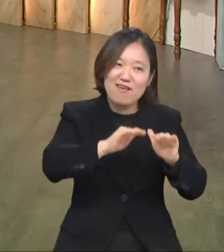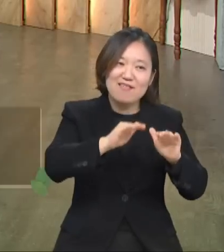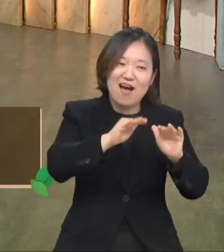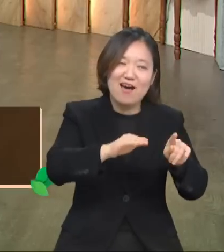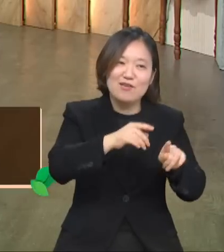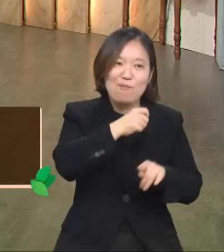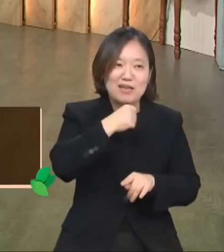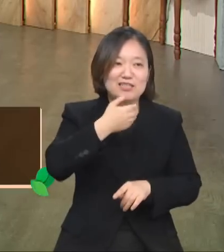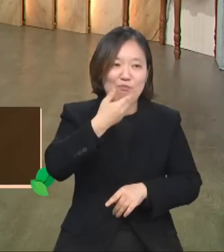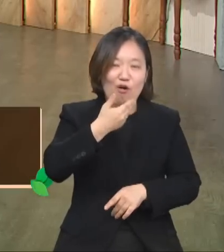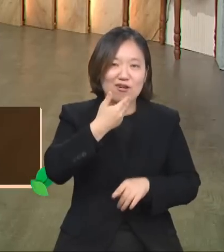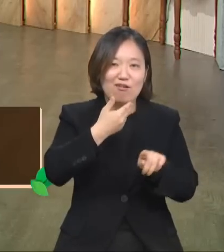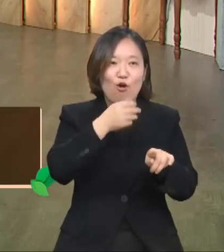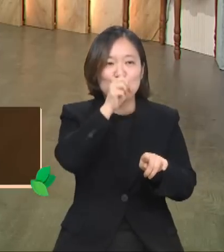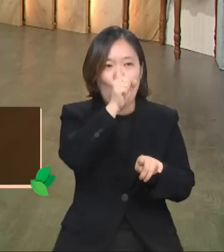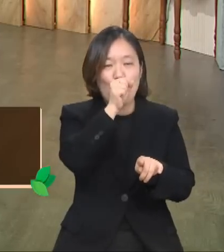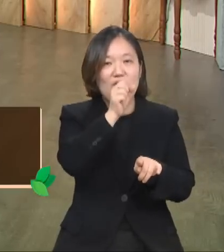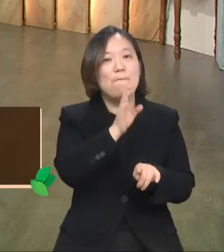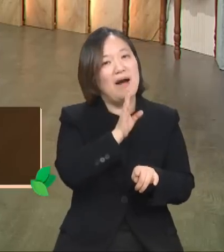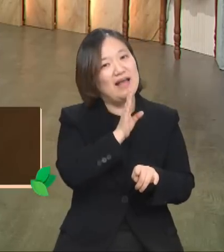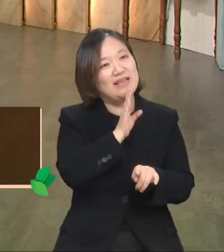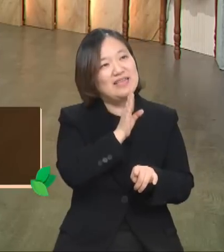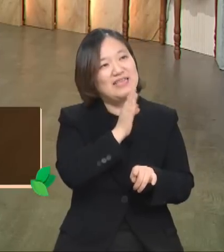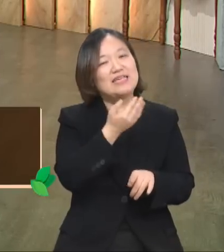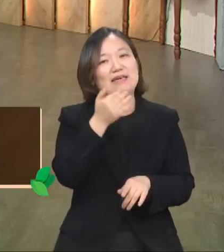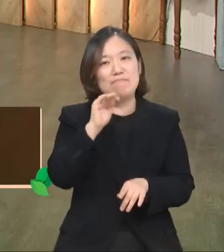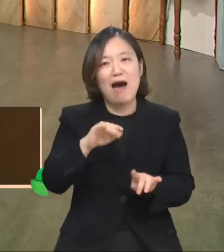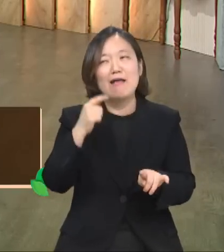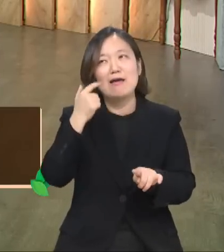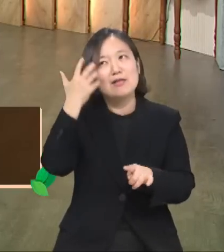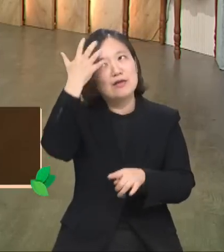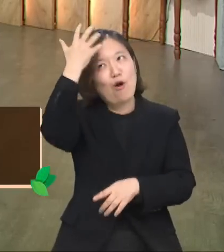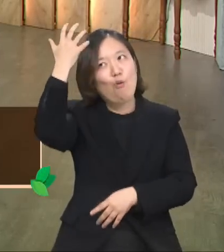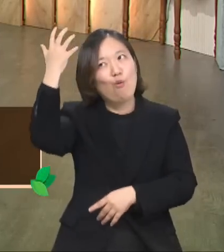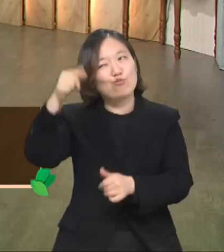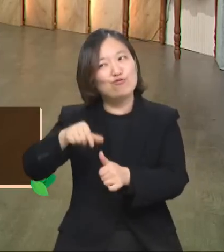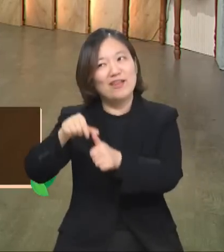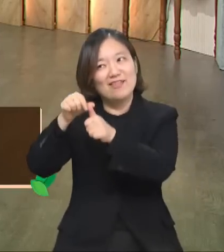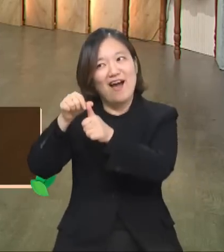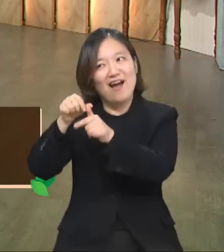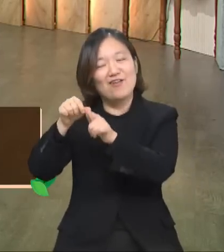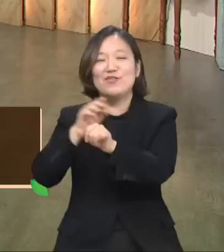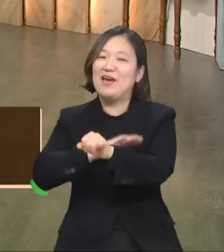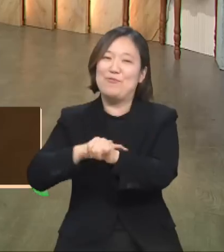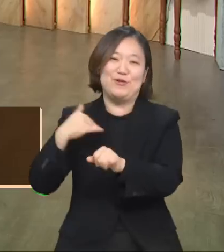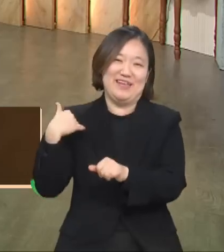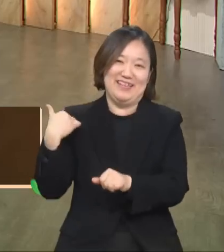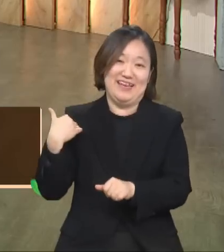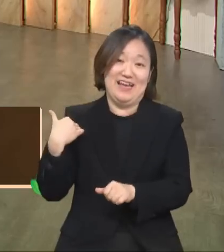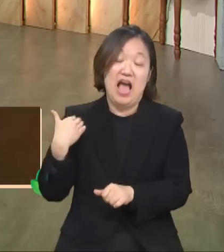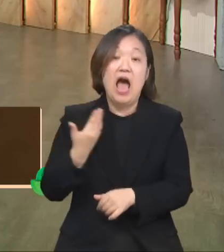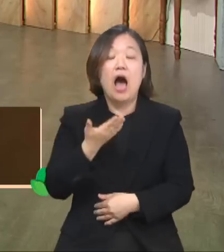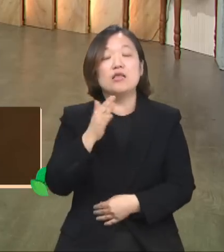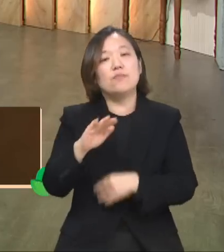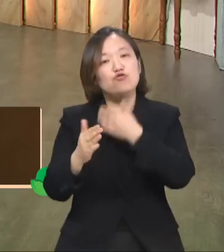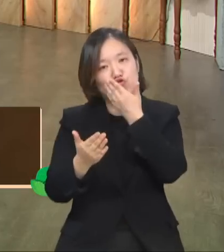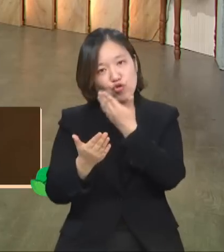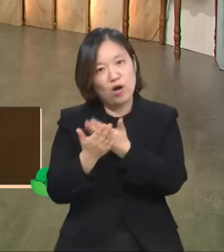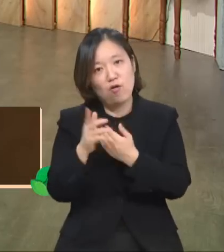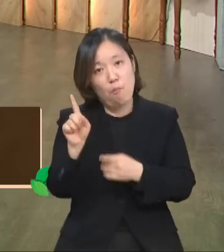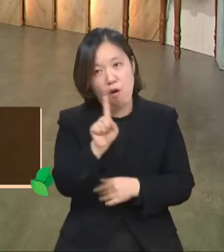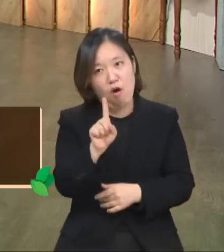꿈은 좋은 꿈이지만 그거 갖고 이렇다 저렇다 판단하기에는 좀 어렵죠 중요한 거는 그런